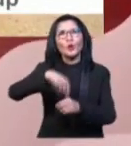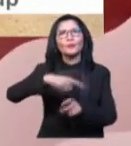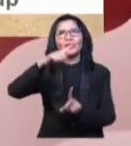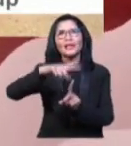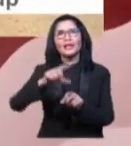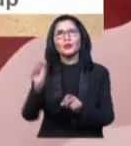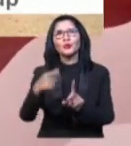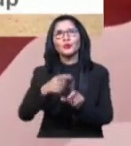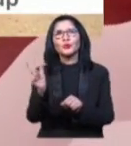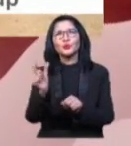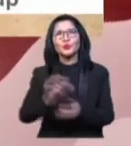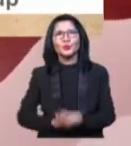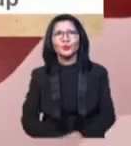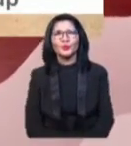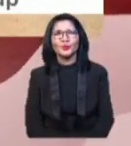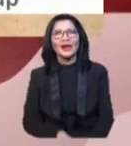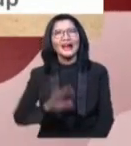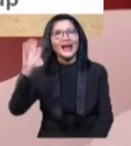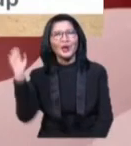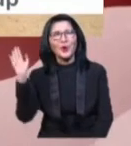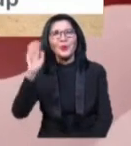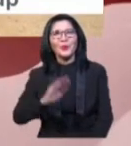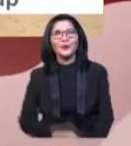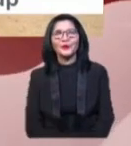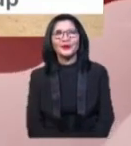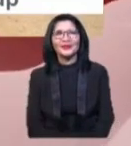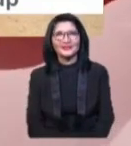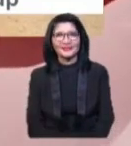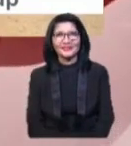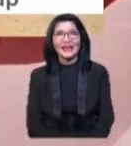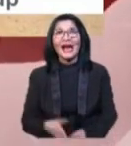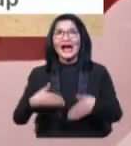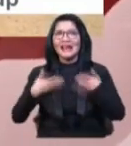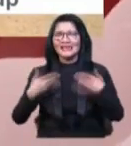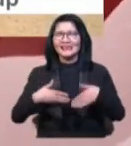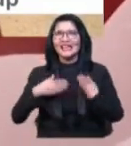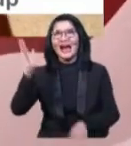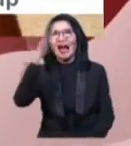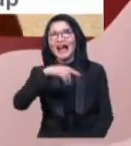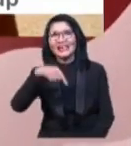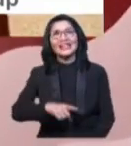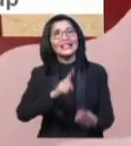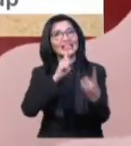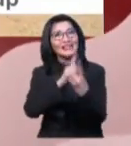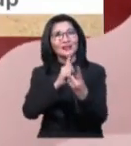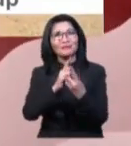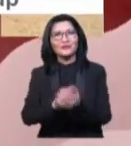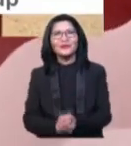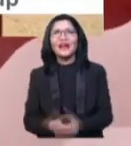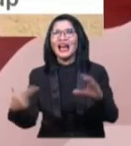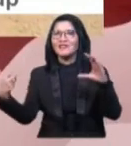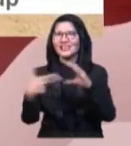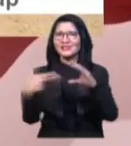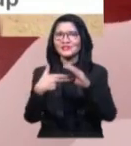Mas Andanu. Halo Mbak Ona. Iya, luar biasa sekali. Senang banget loh hari ini aku bisa ketemu walaupun secara virtual sama Mas